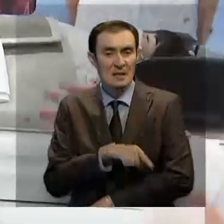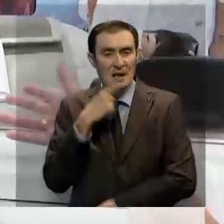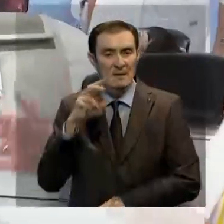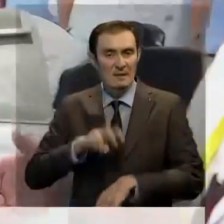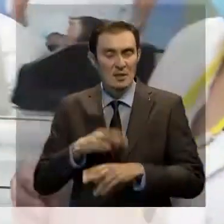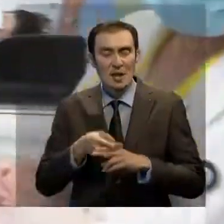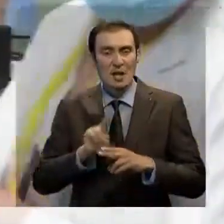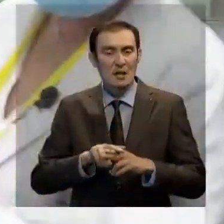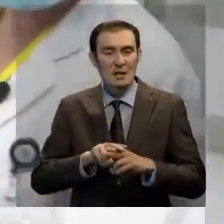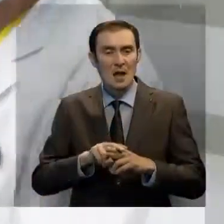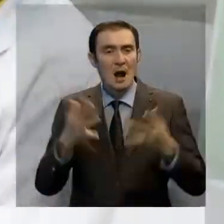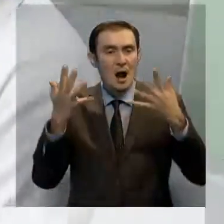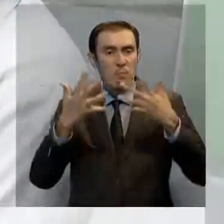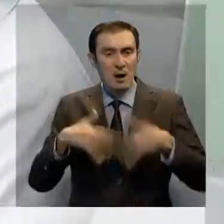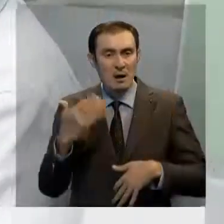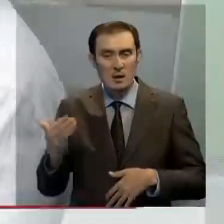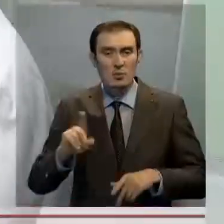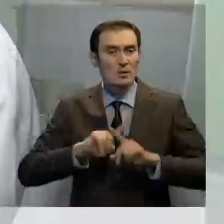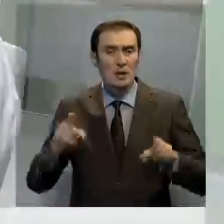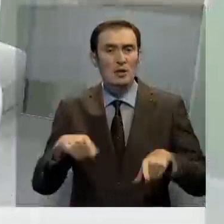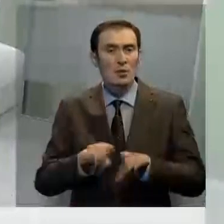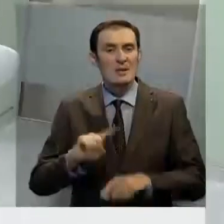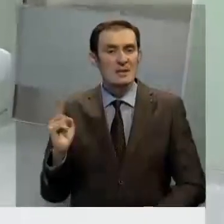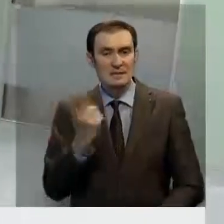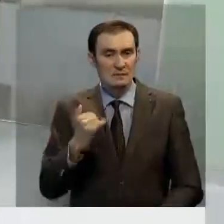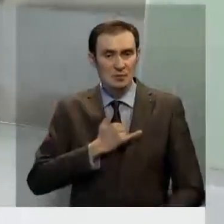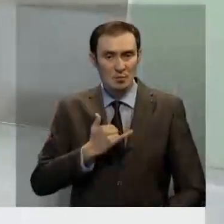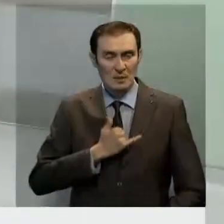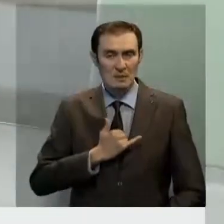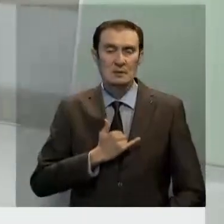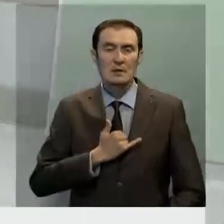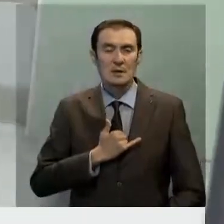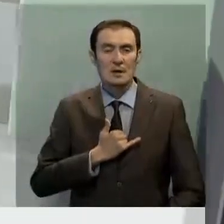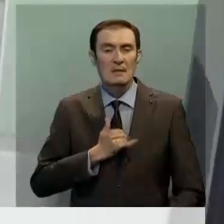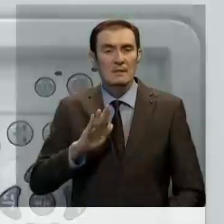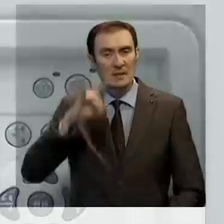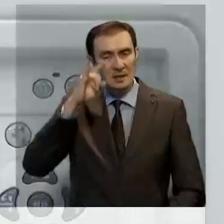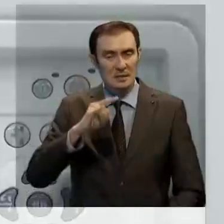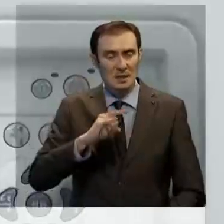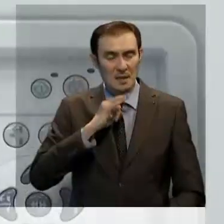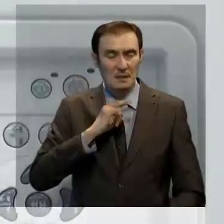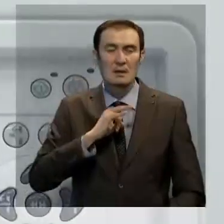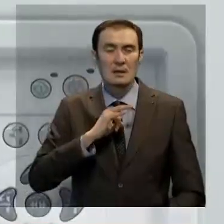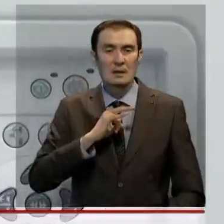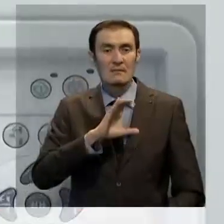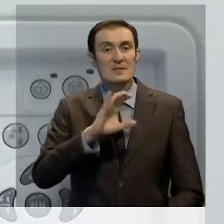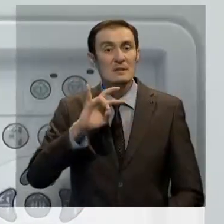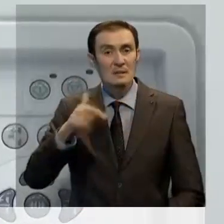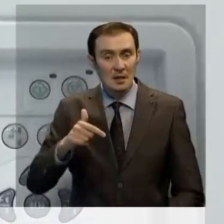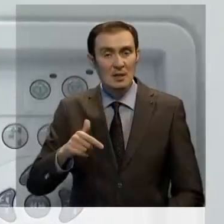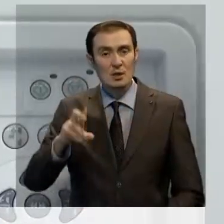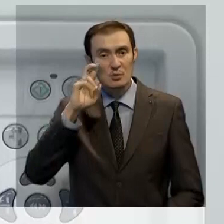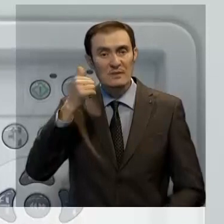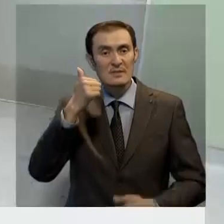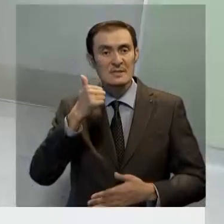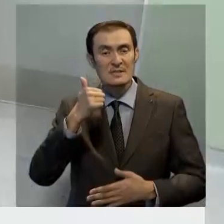аппарат уникальный. Он пока в единственном экземпляре представлен на территории Казахстана, СНГ и стран